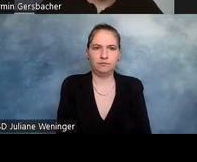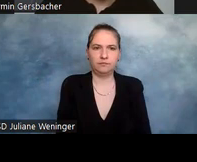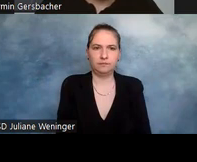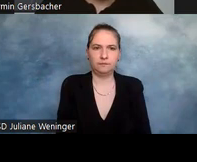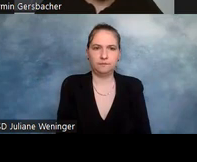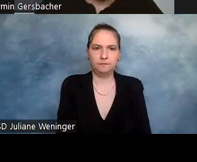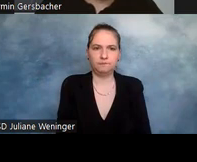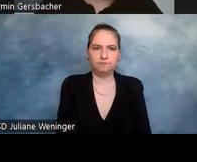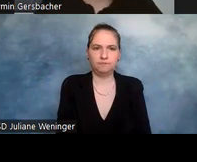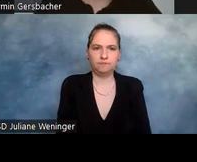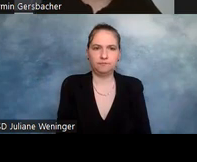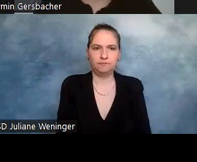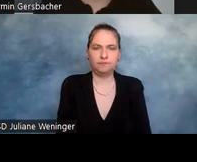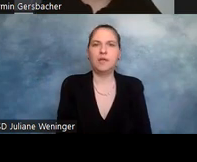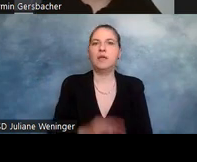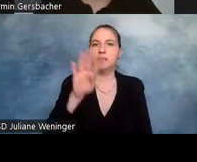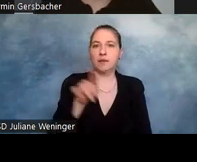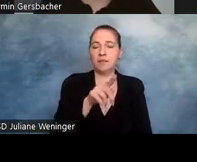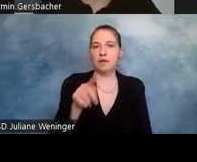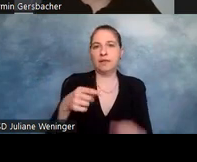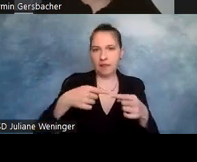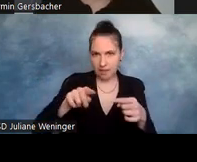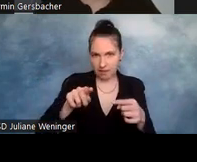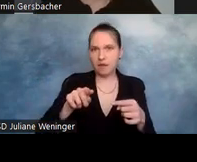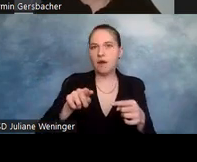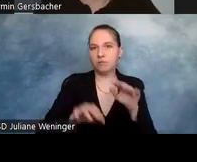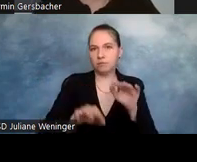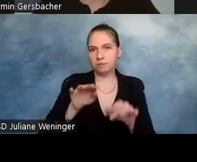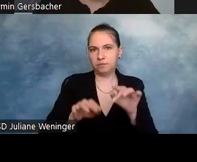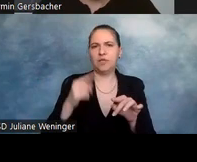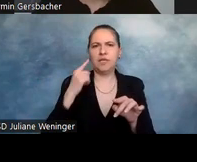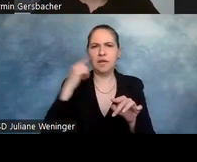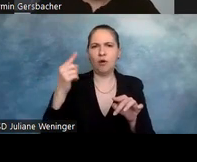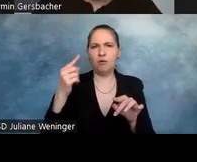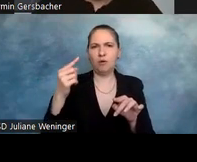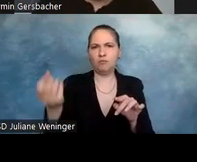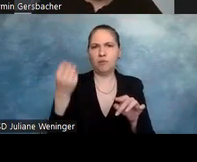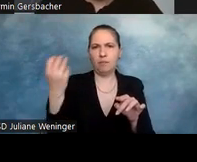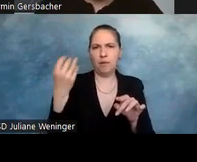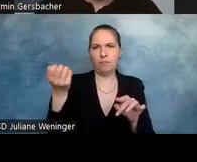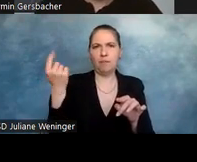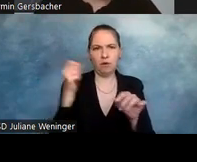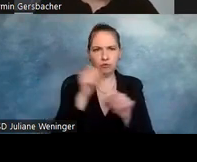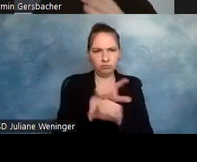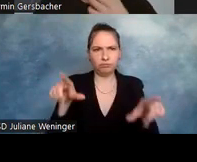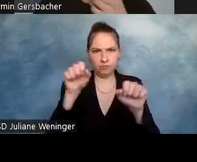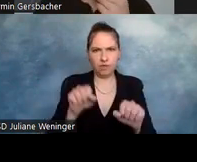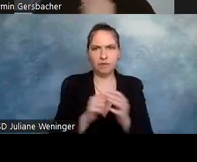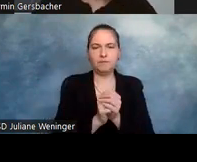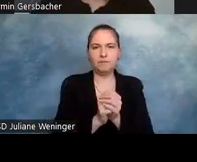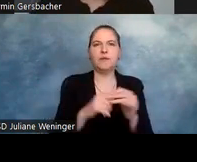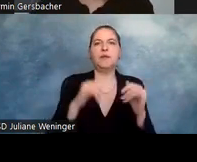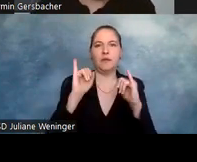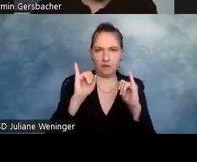Genau, die Tabelle ist verlinkt. Ich glaube, die Folien geben wir ja auch noch raus wahrscheinlich. Oder? Können wir, ja. Ich Sonst haben schicke wir auch gleich noch Grenzen den